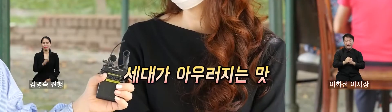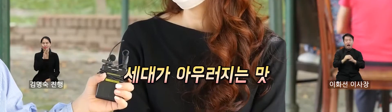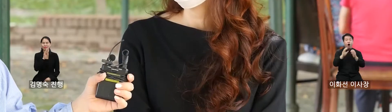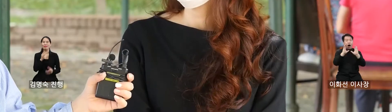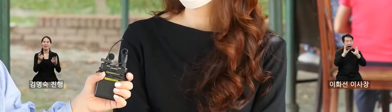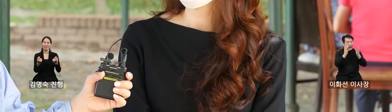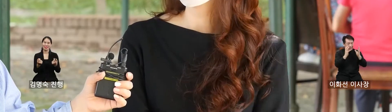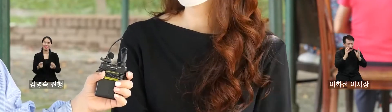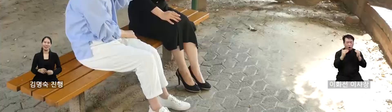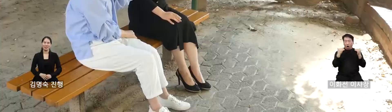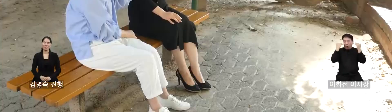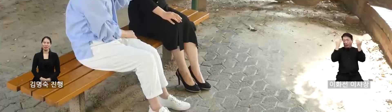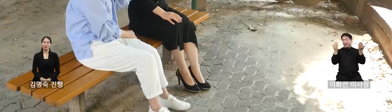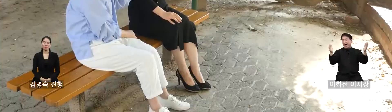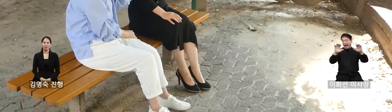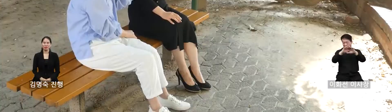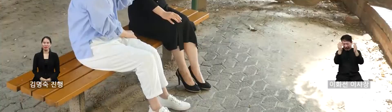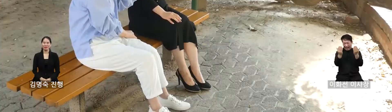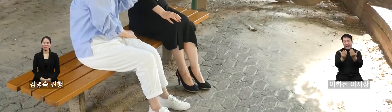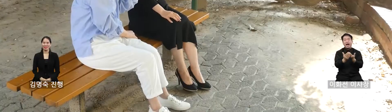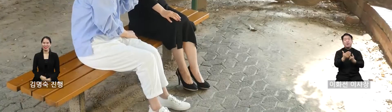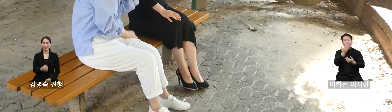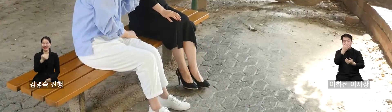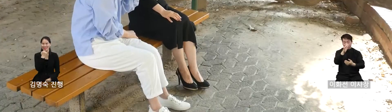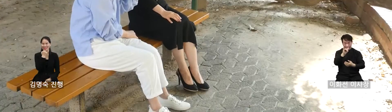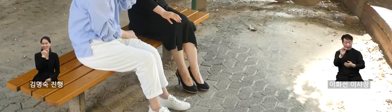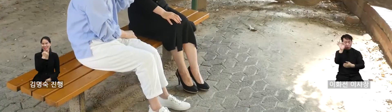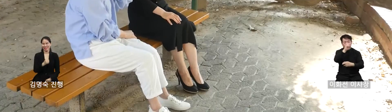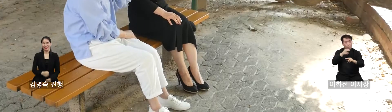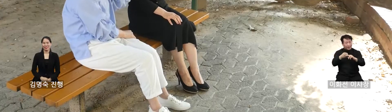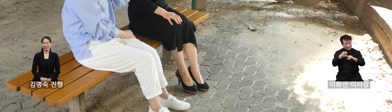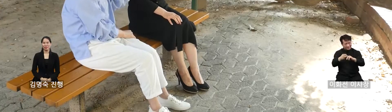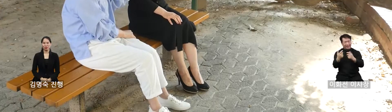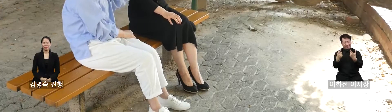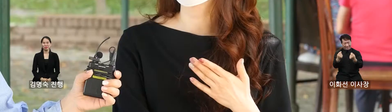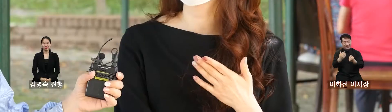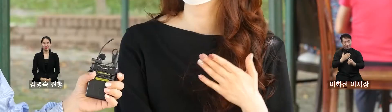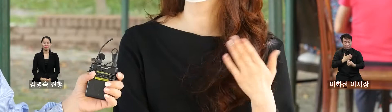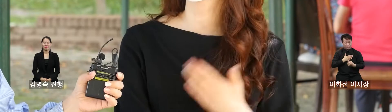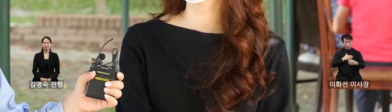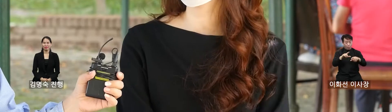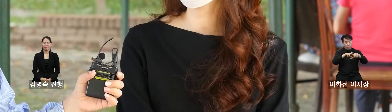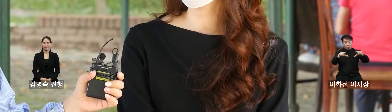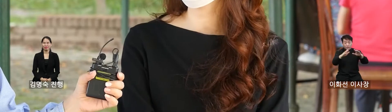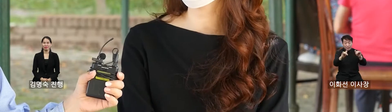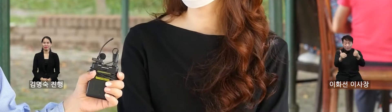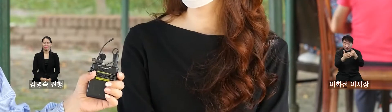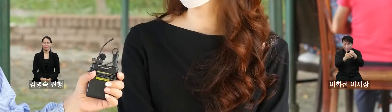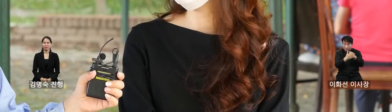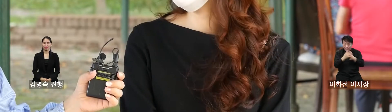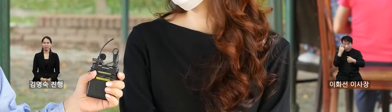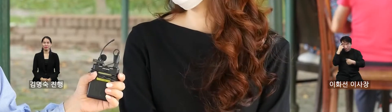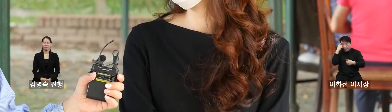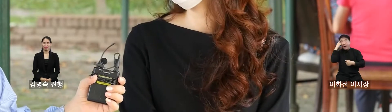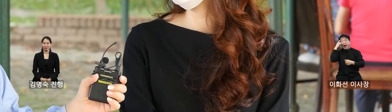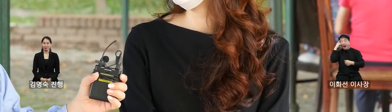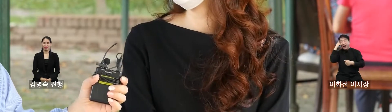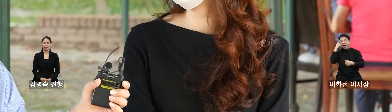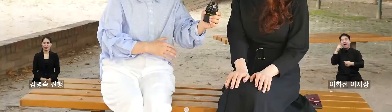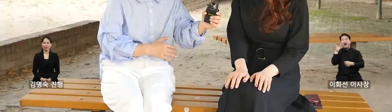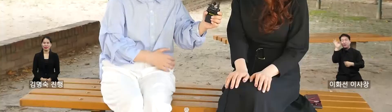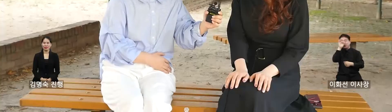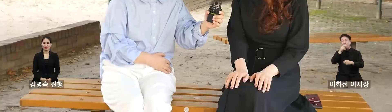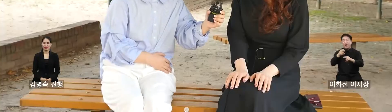그렇죠. 저도 서민이다 보니까 그런 서민의 맛 중에서 언뜻 생각난 게 그